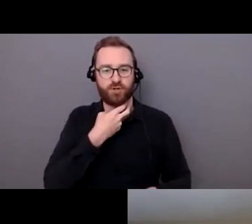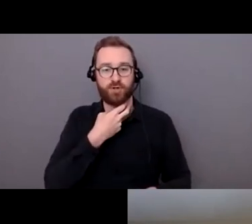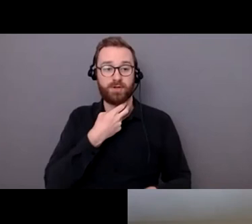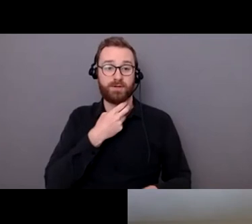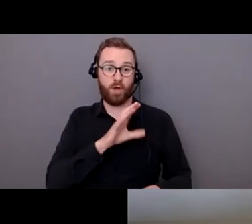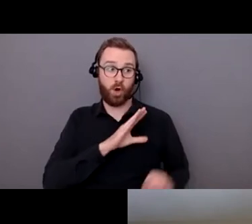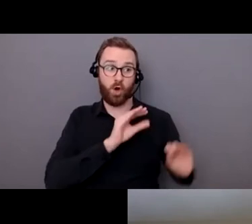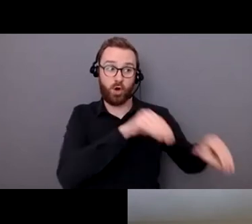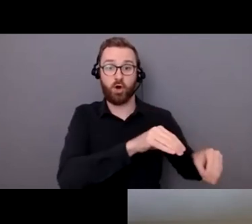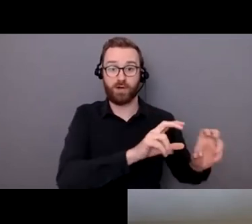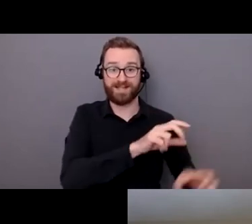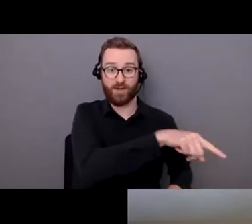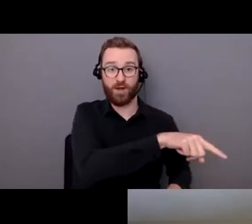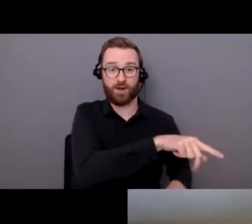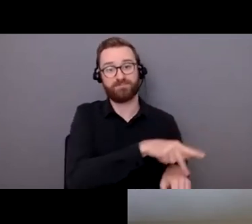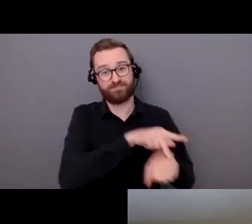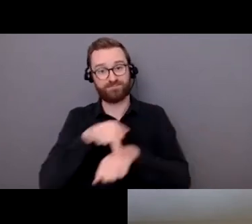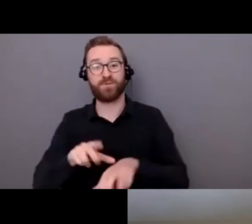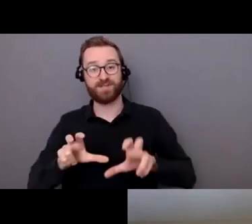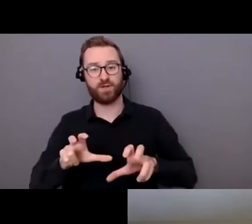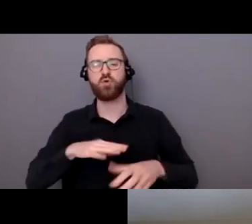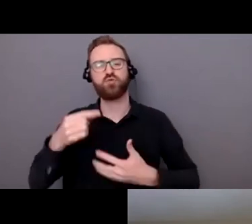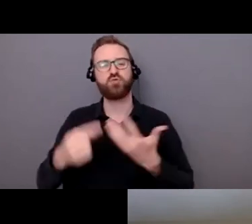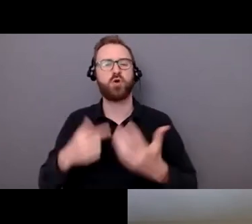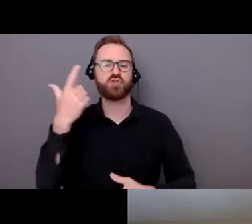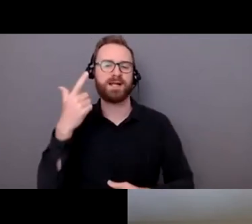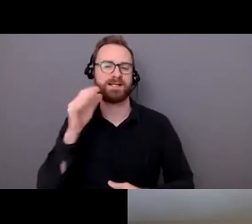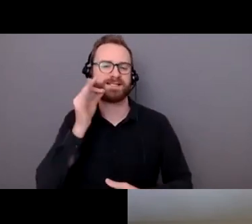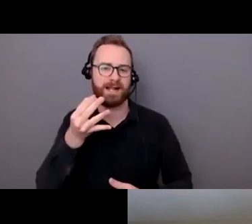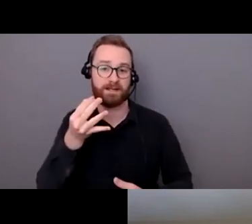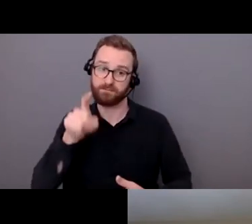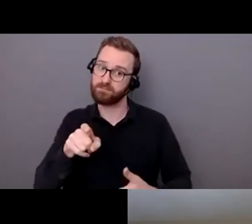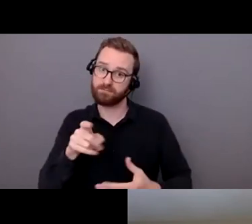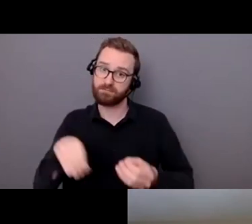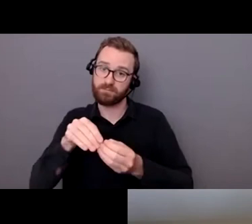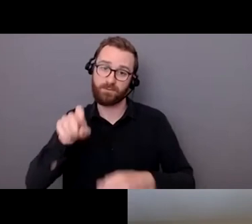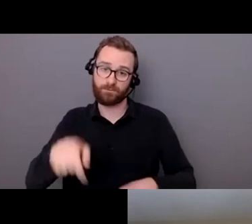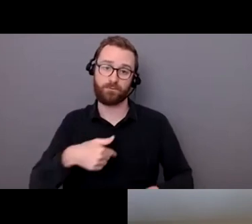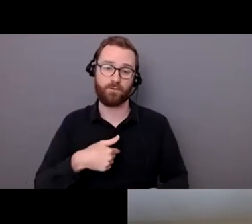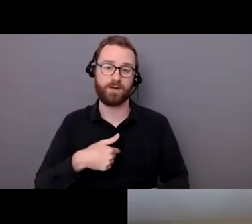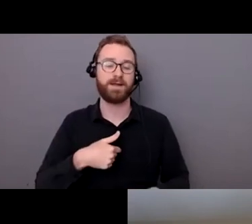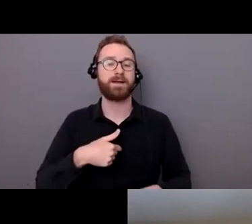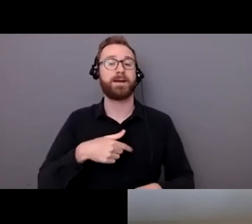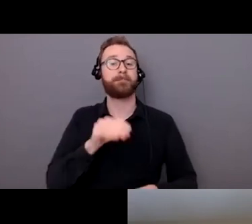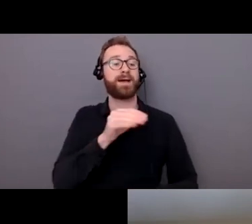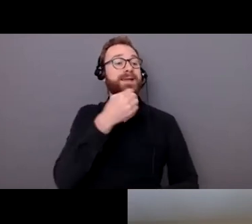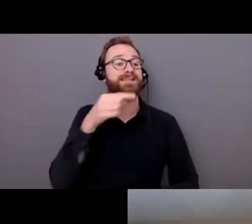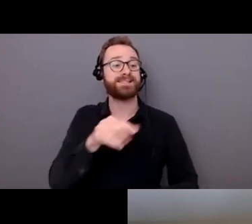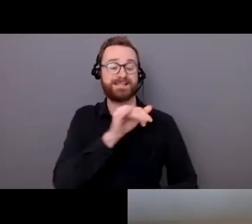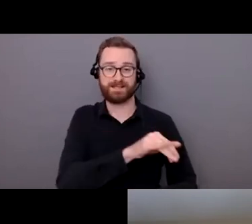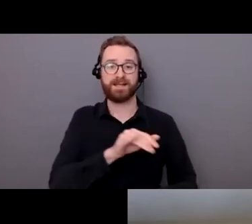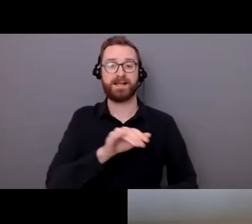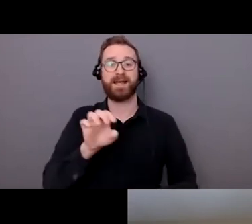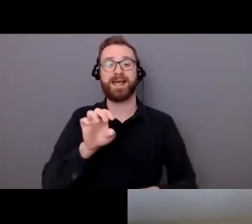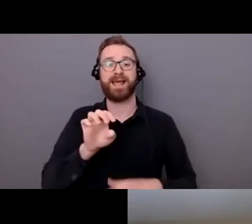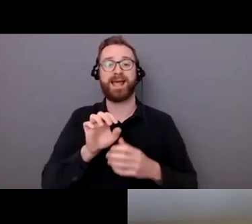d'autres logiciels plus spécialisés. Je pense que Martin l'a soulevé, l'ergonomie, c'est peut-être le parent le